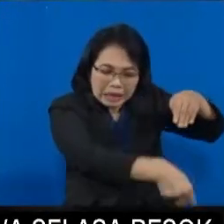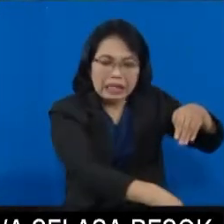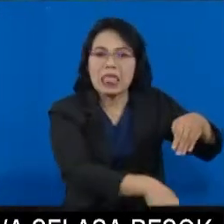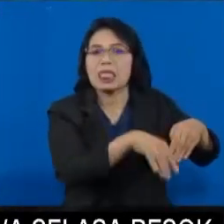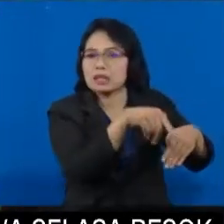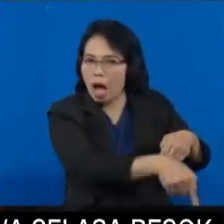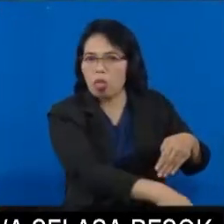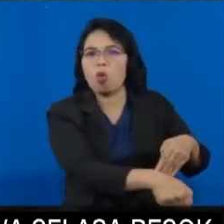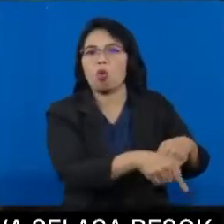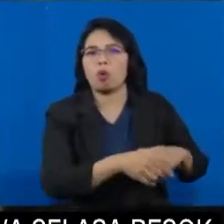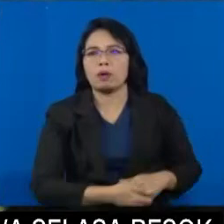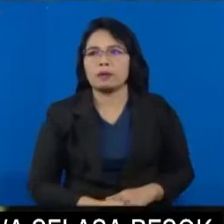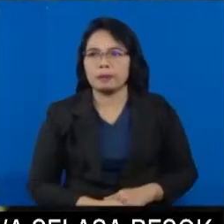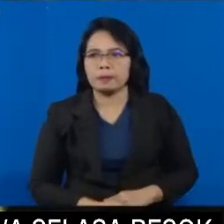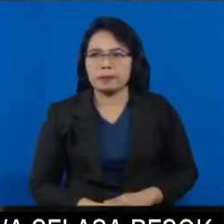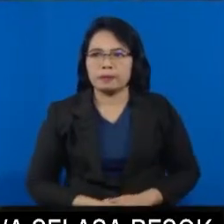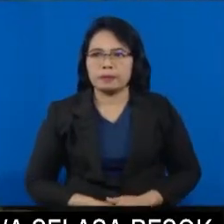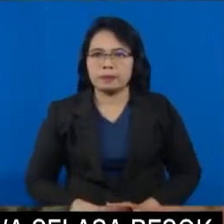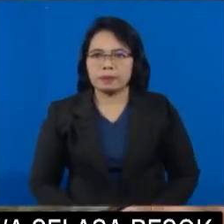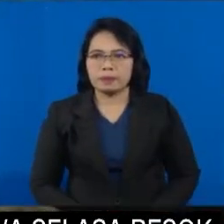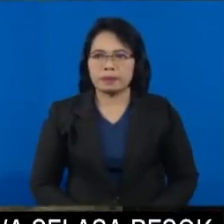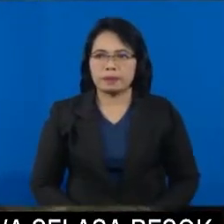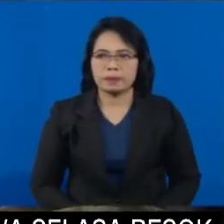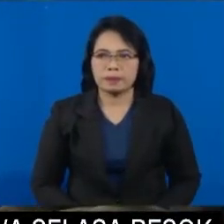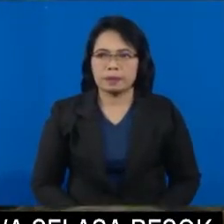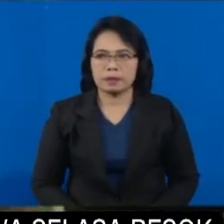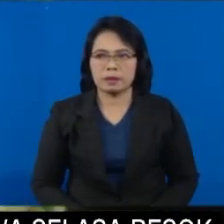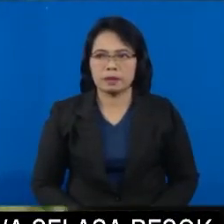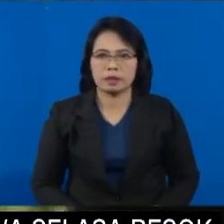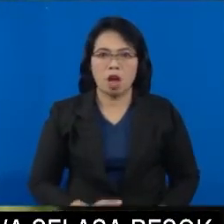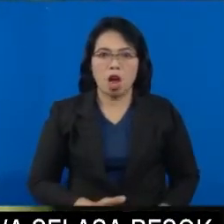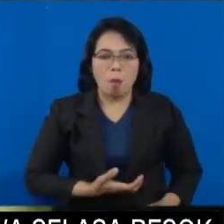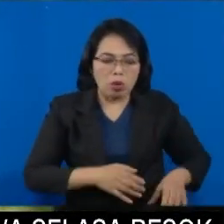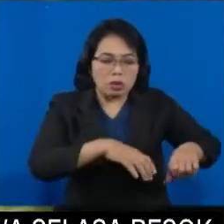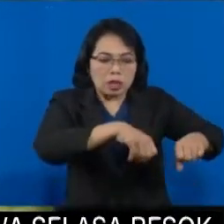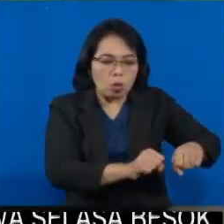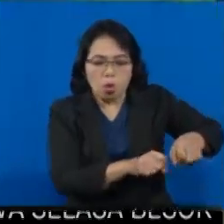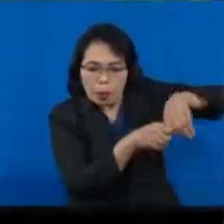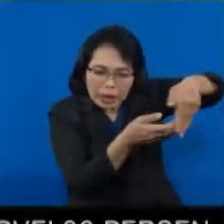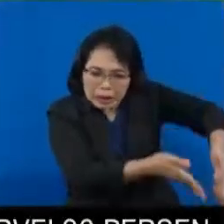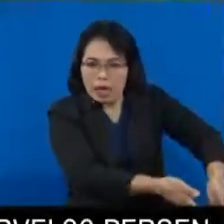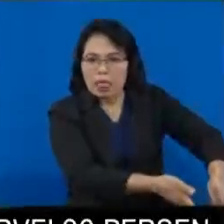Baik, berhenti. Oke, mau saya starter, tapi kepleset duluan.